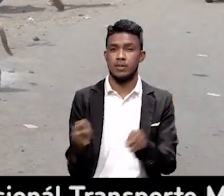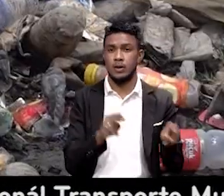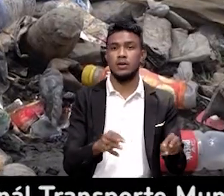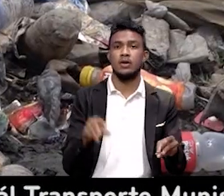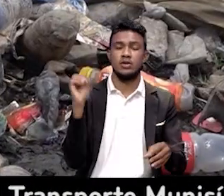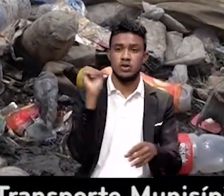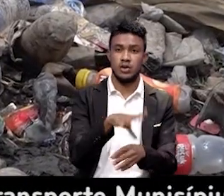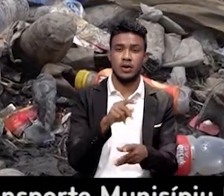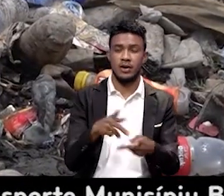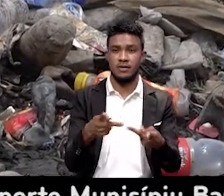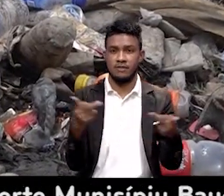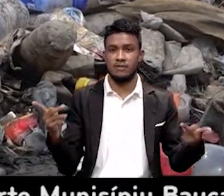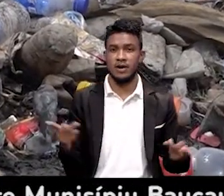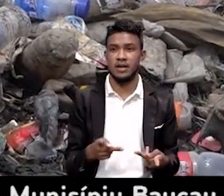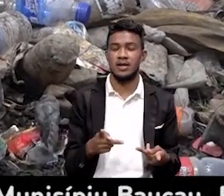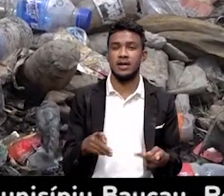sidade fraku.